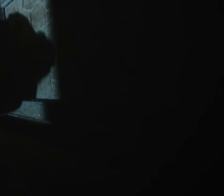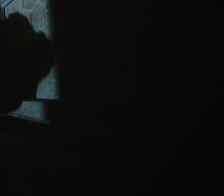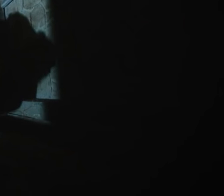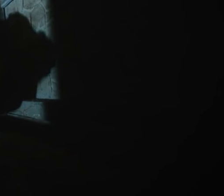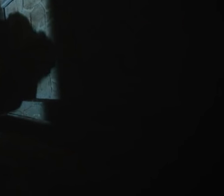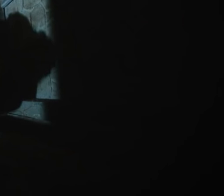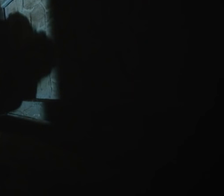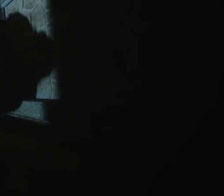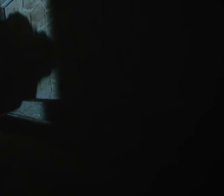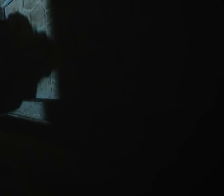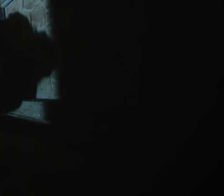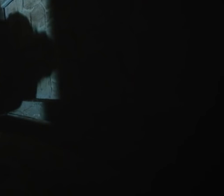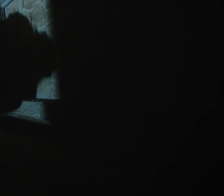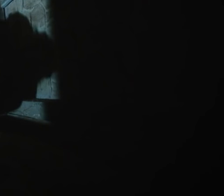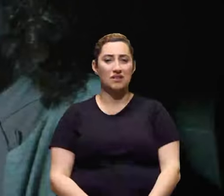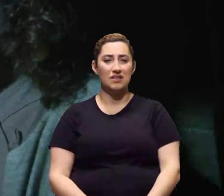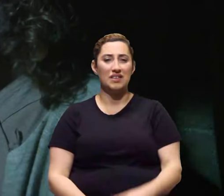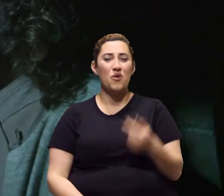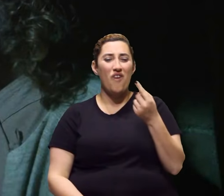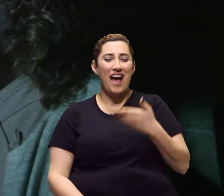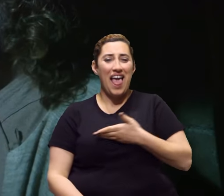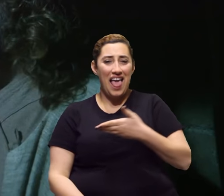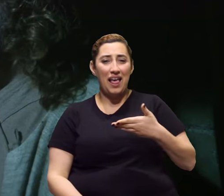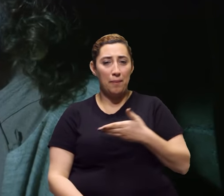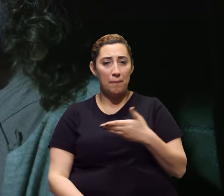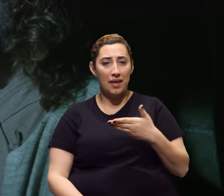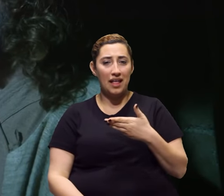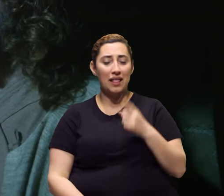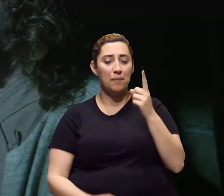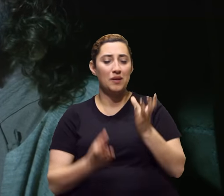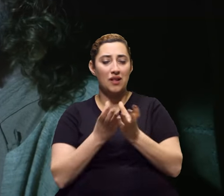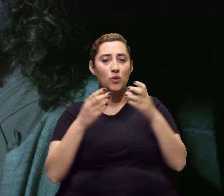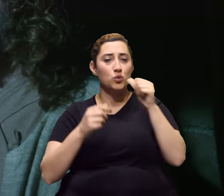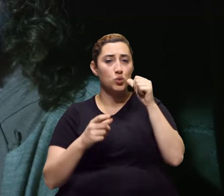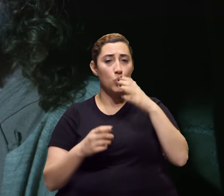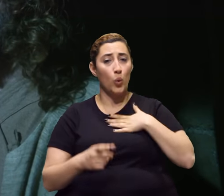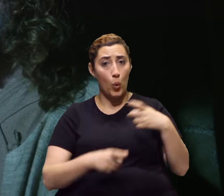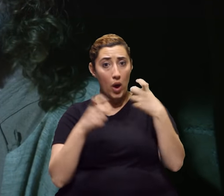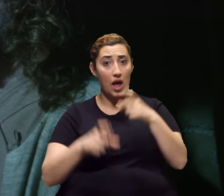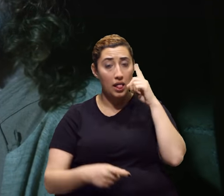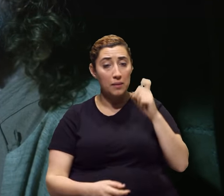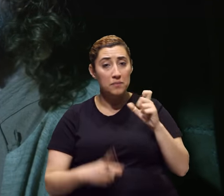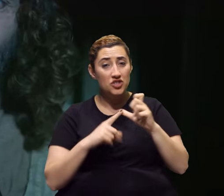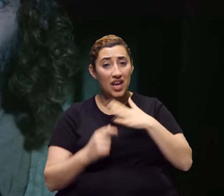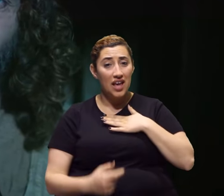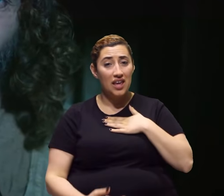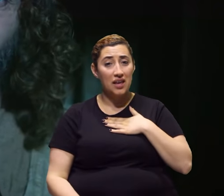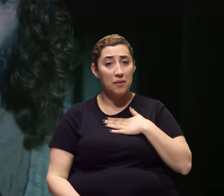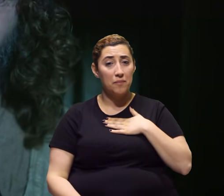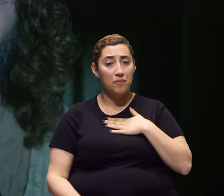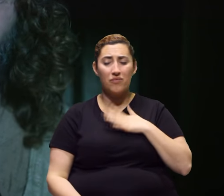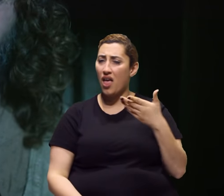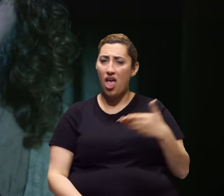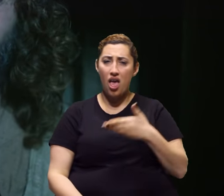Ahmet daracık bir yerde oturuyor. Bir parça ekmek ile bir tas su koyuverelim mi önüne şeyhim?